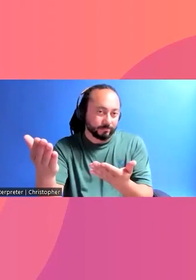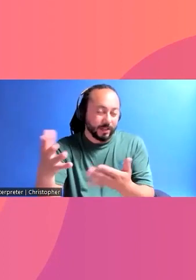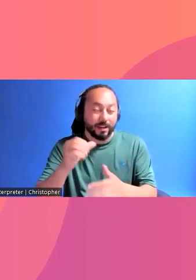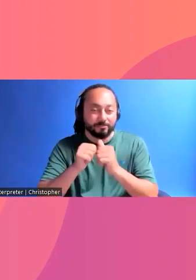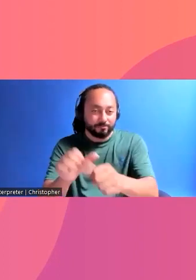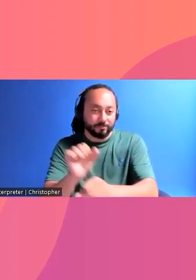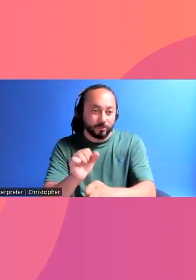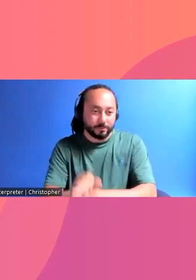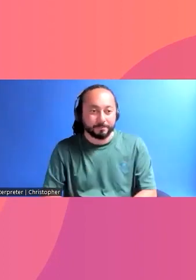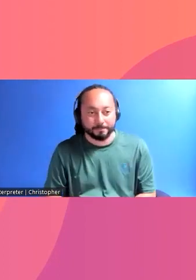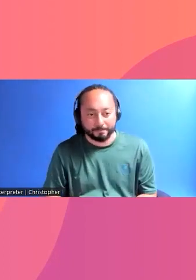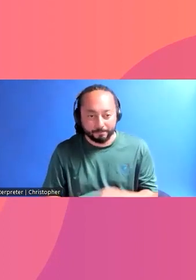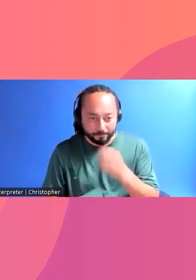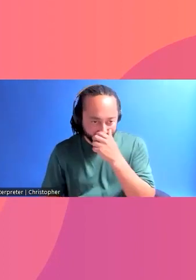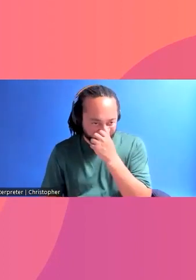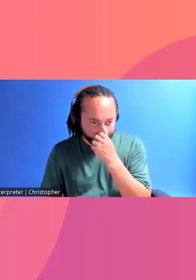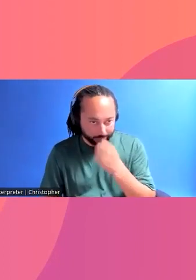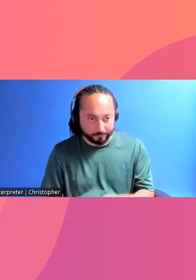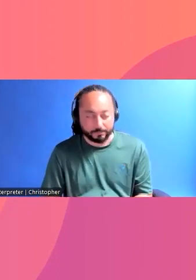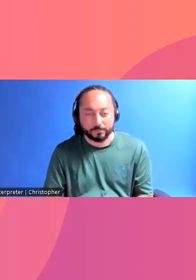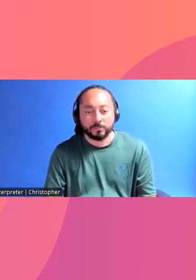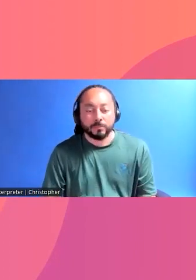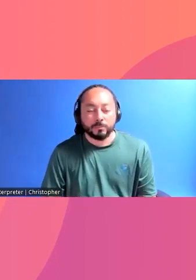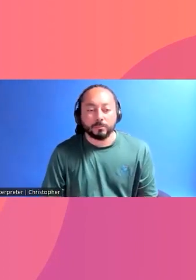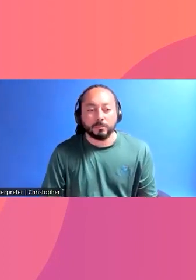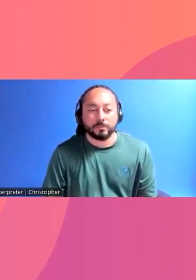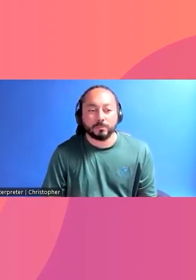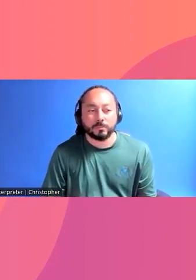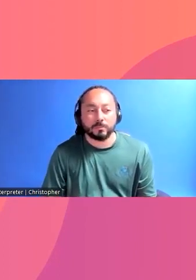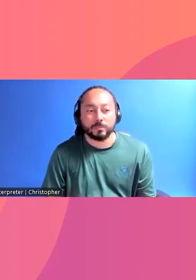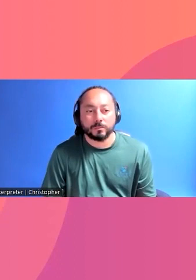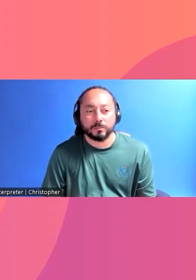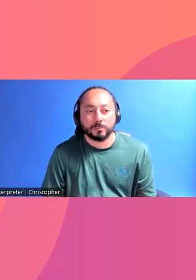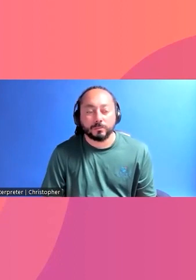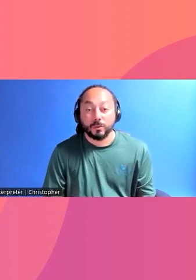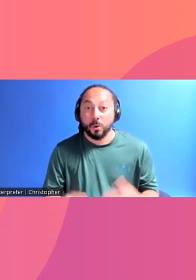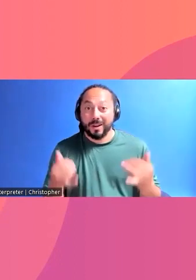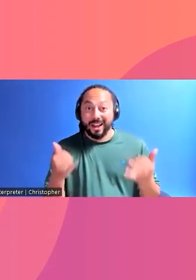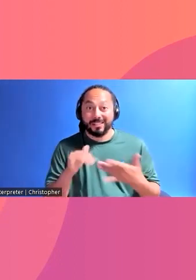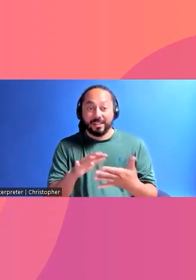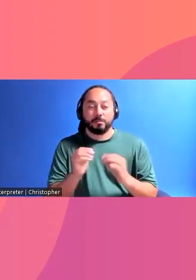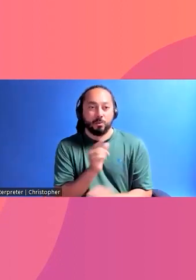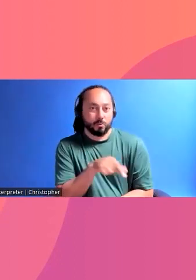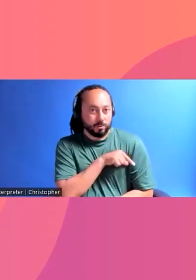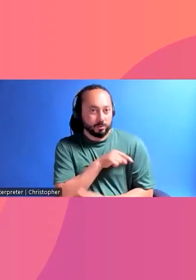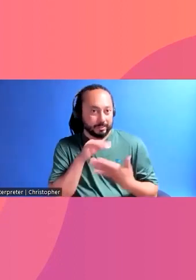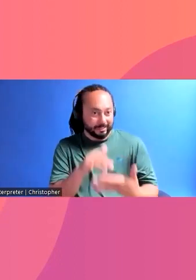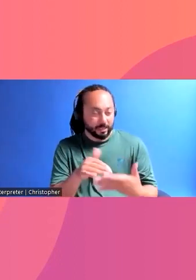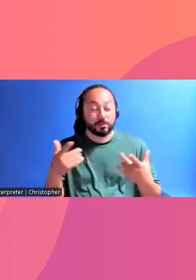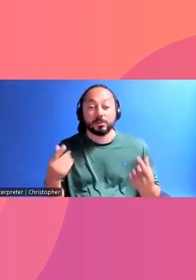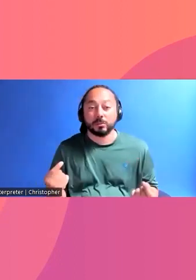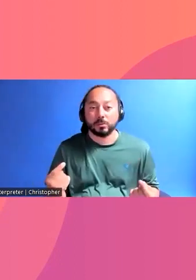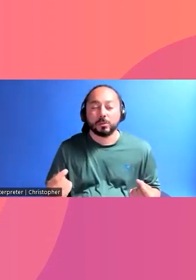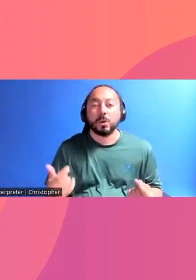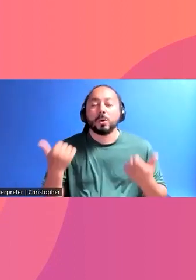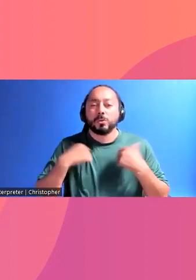Et ces publications présenteront également des recommandations. Et dans le cadre de cette étude qualitative,